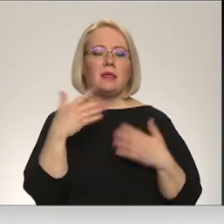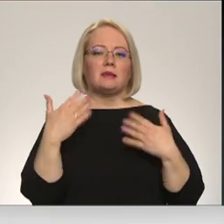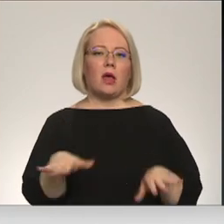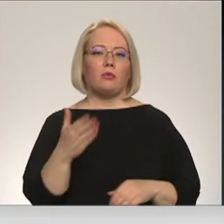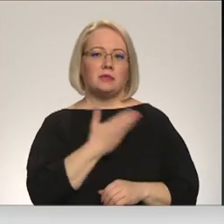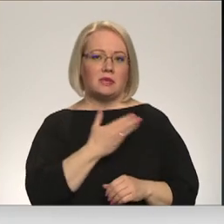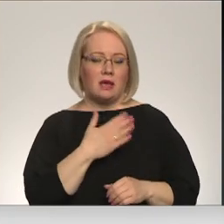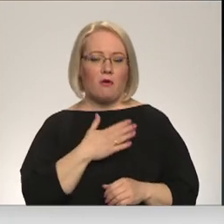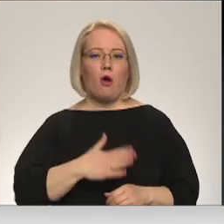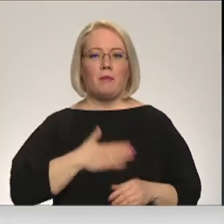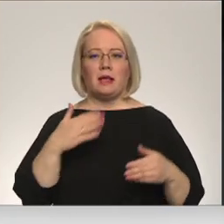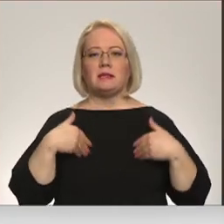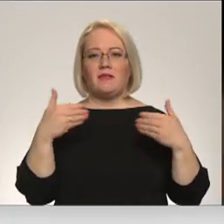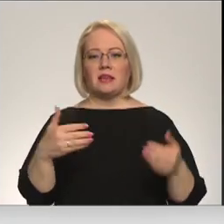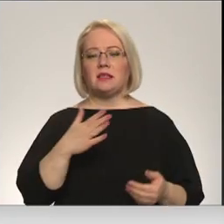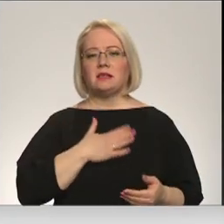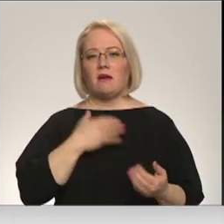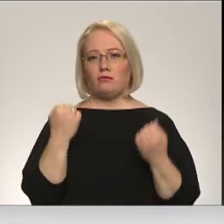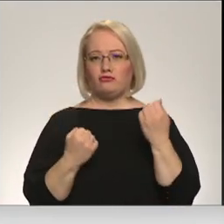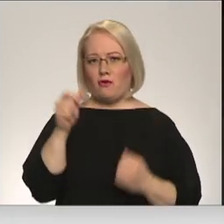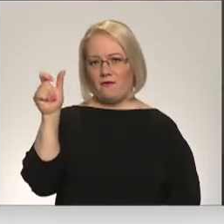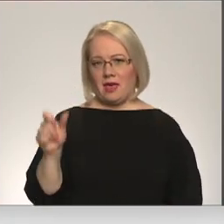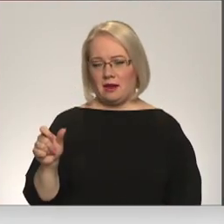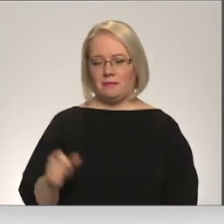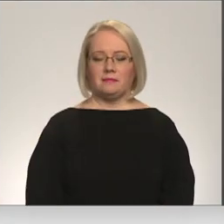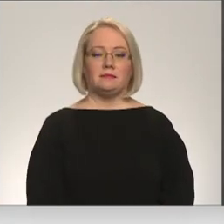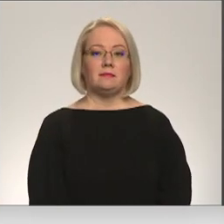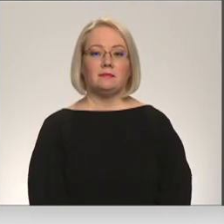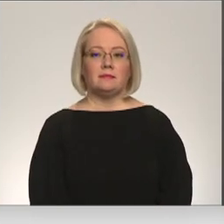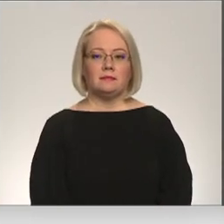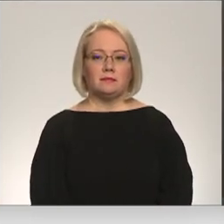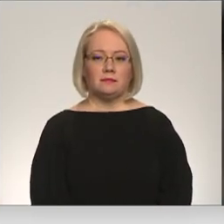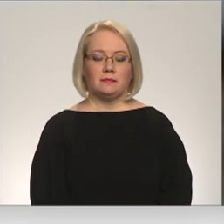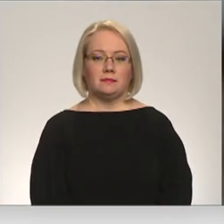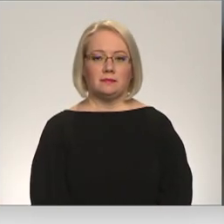mīļi sveicina savu šoferīti. Aija Kīncēns, Kupčs, Latvijas televīzija.